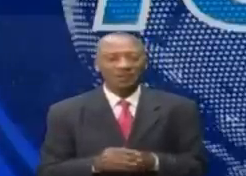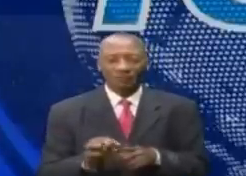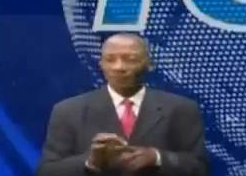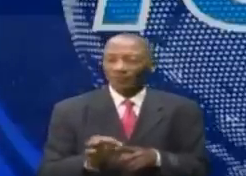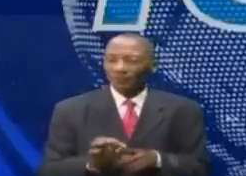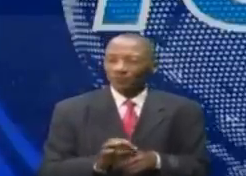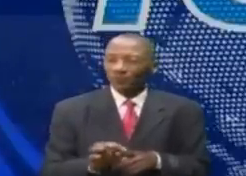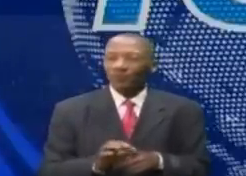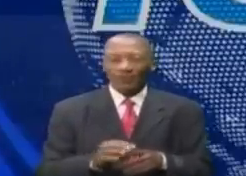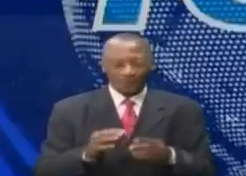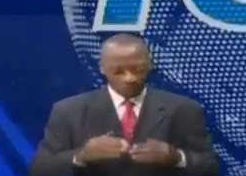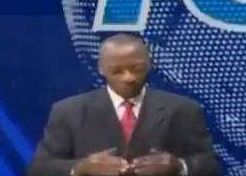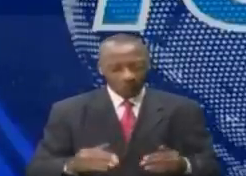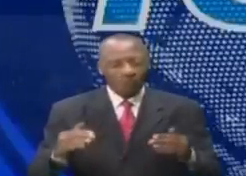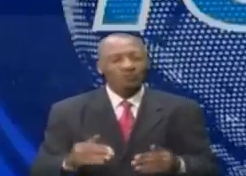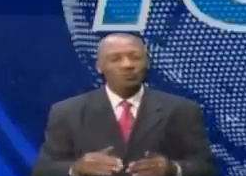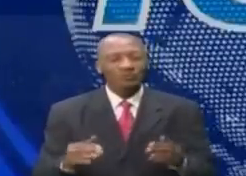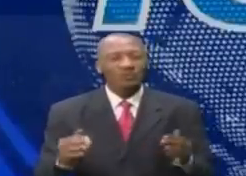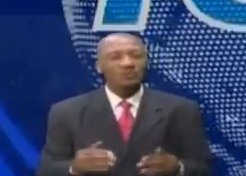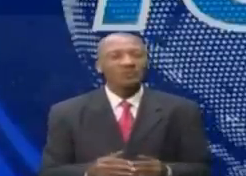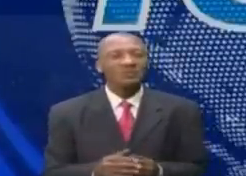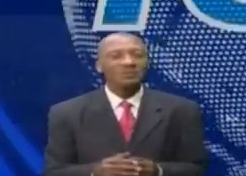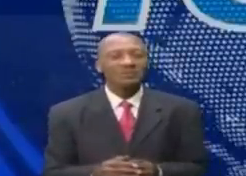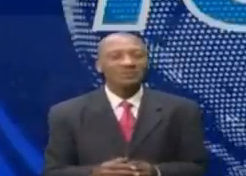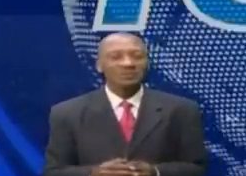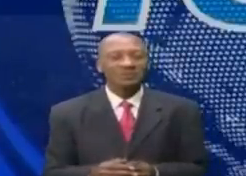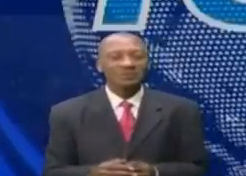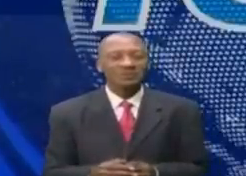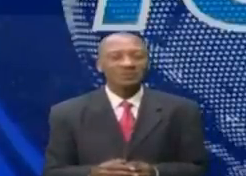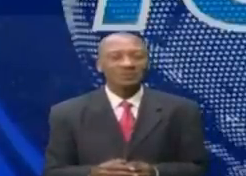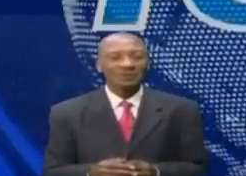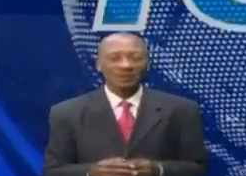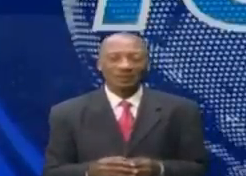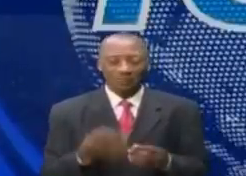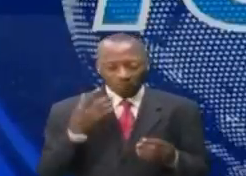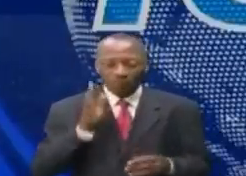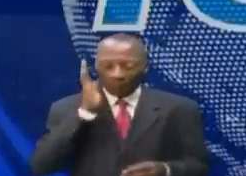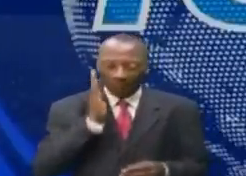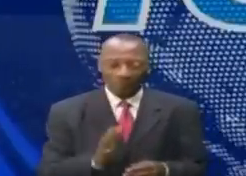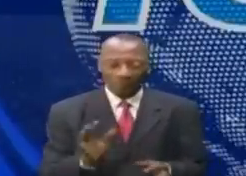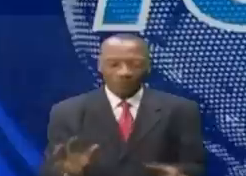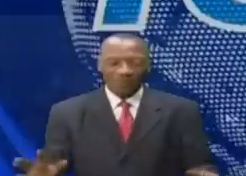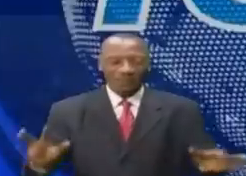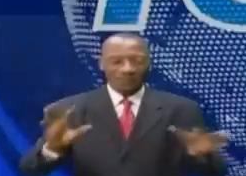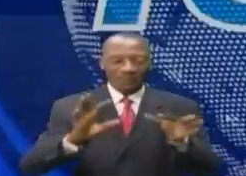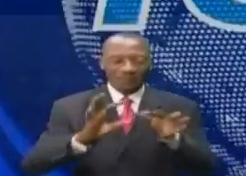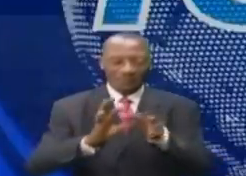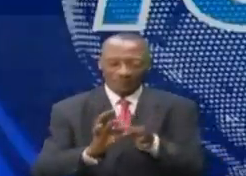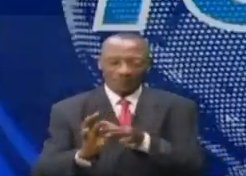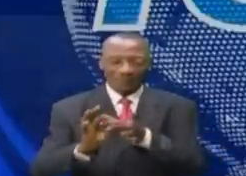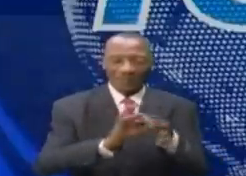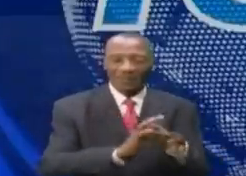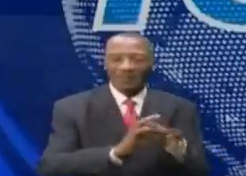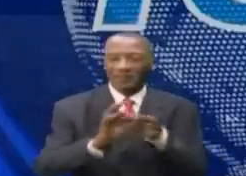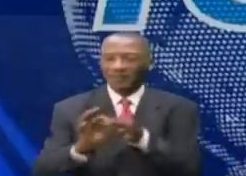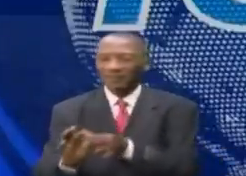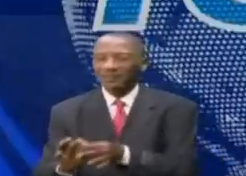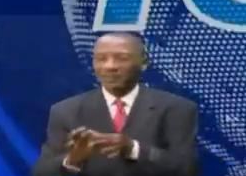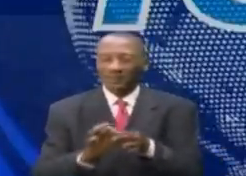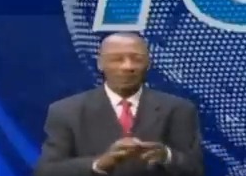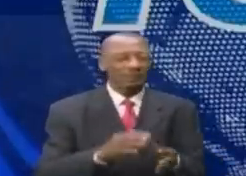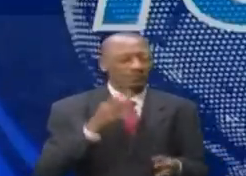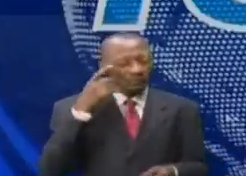permanent de concertation de la femme congolaise en partenariat avec l'ONU Femmes lors de la clôture du projet de réforme